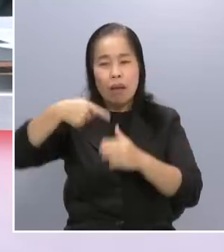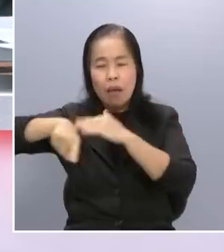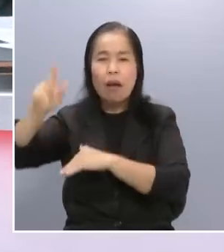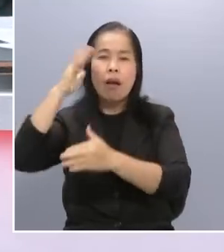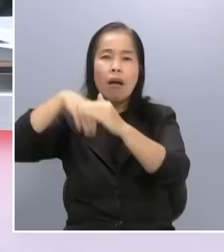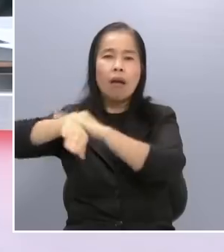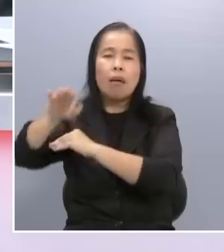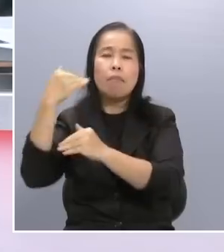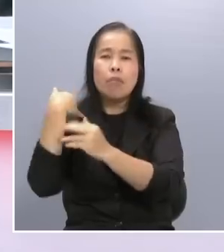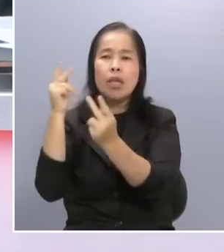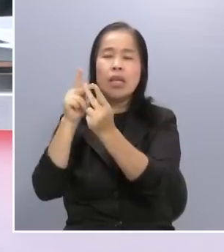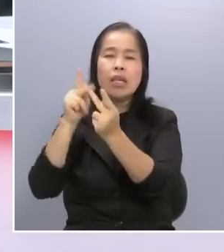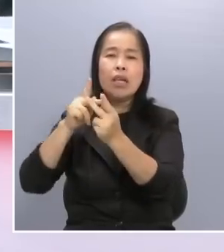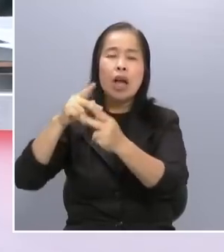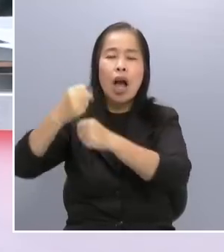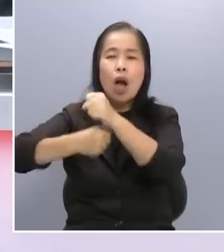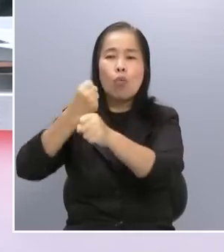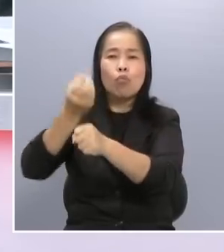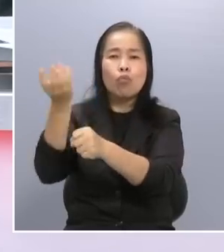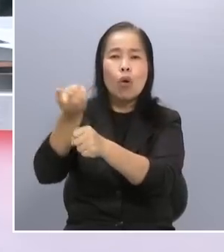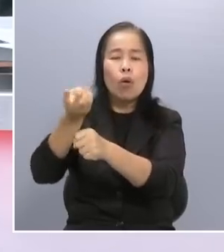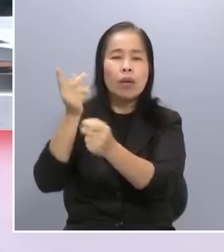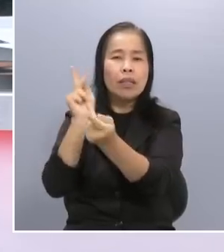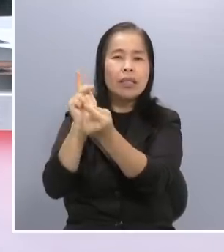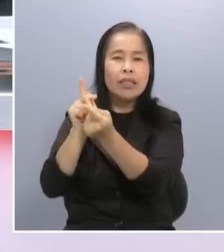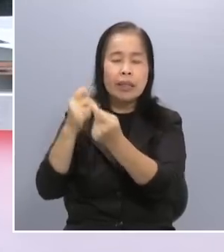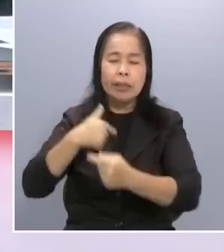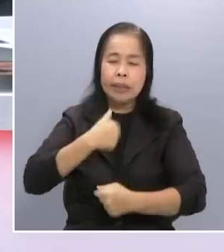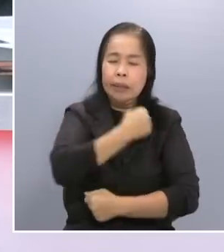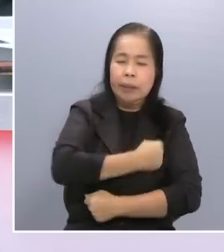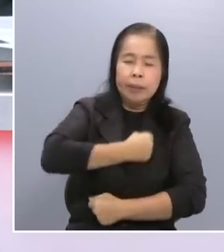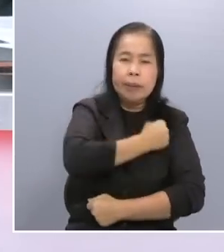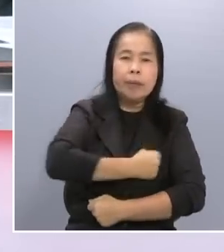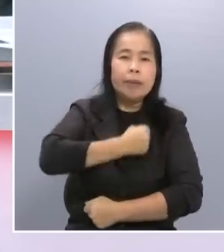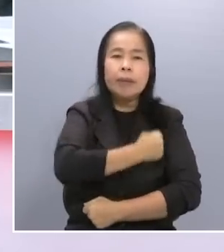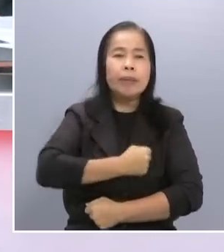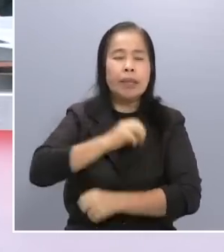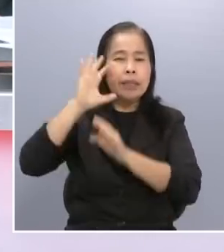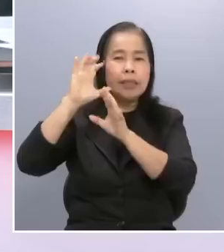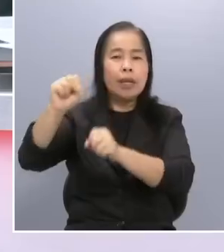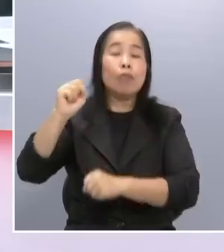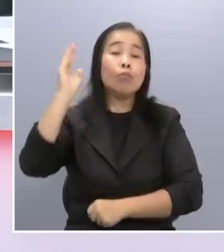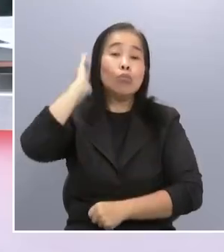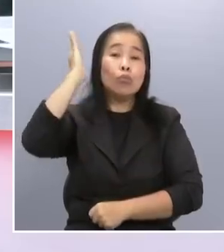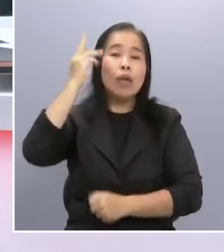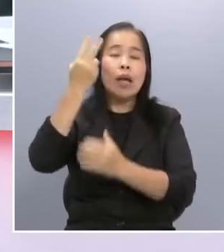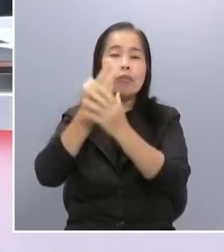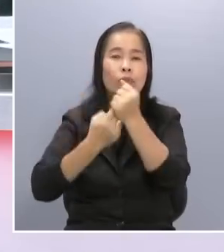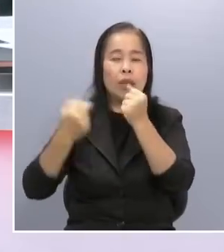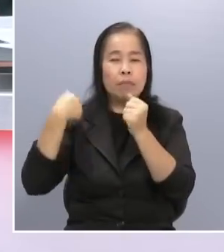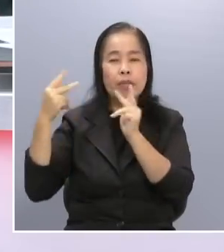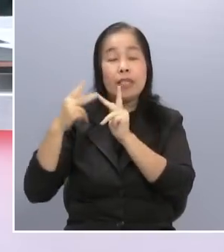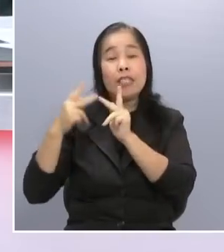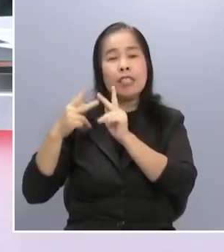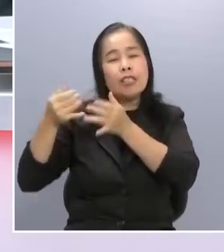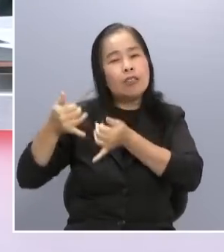เด็กอายุรุ่นลูกนะฮะเนี่ยครับทำให้เสียอกเสียใจเหลือเกินเพราะจับได้ว่าผัวนั้นโพสต์รูปคู่กับสาวชู้เย้ยเธอใน